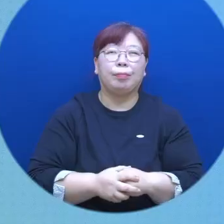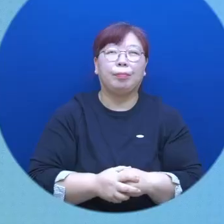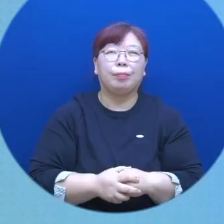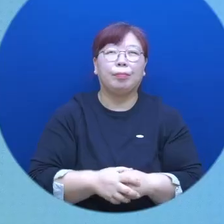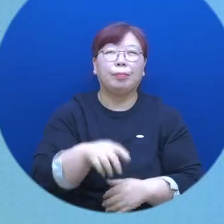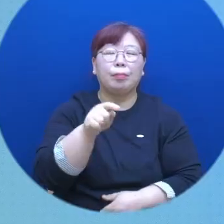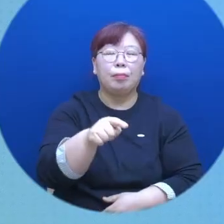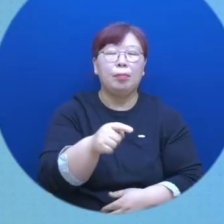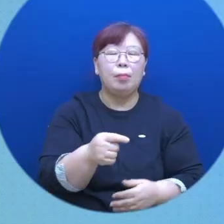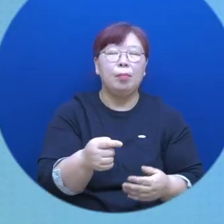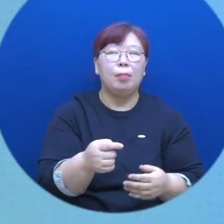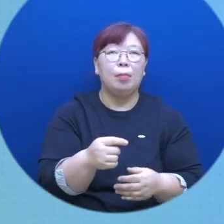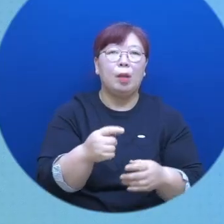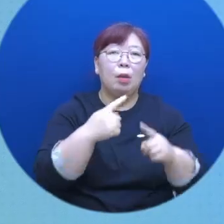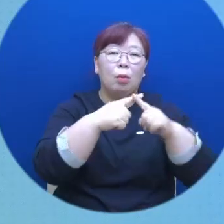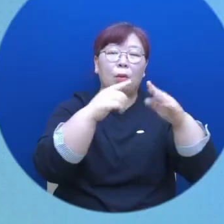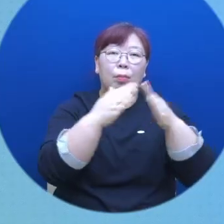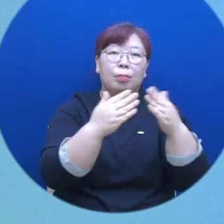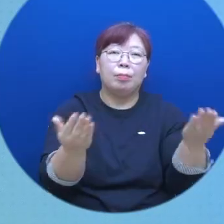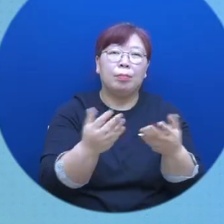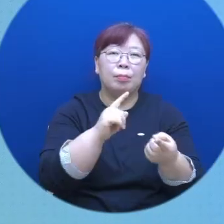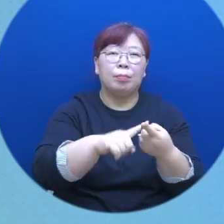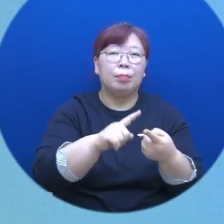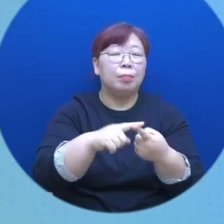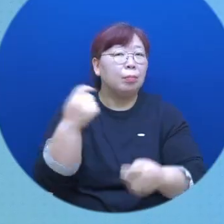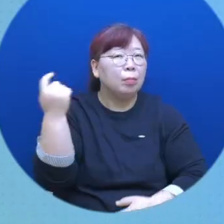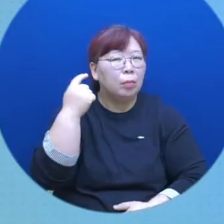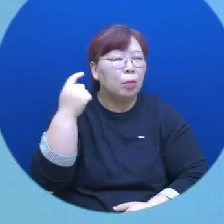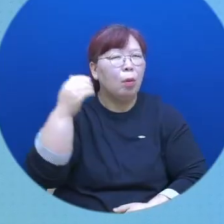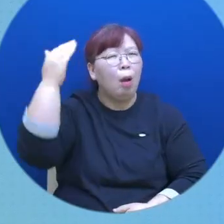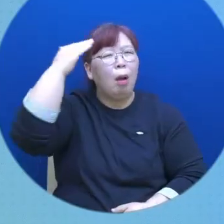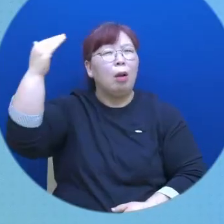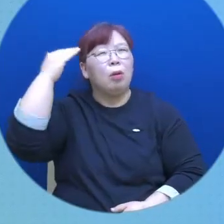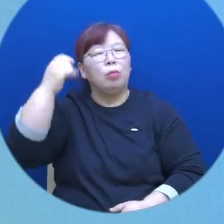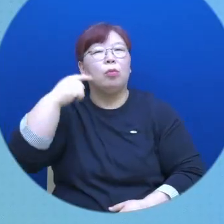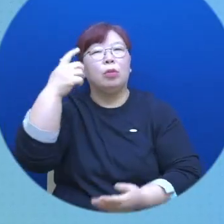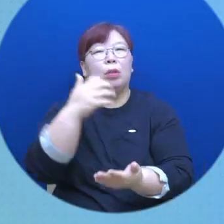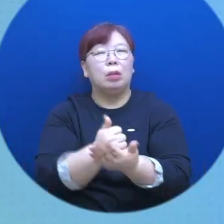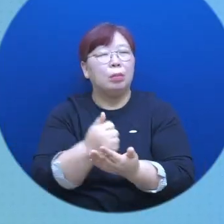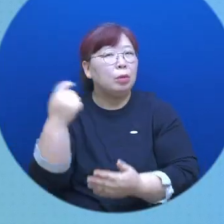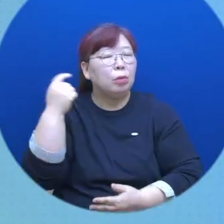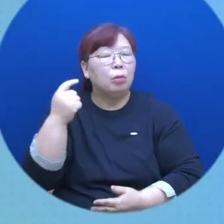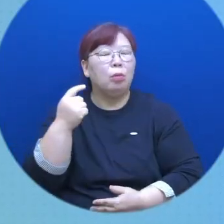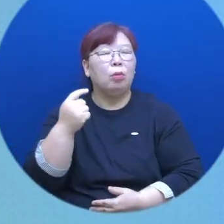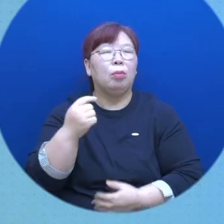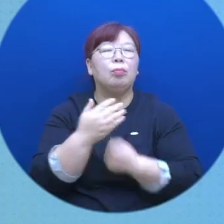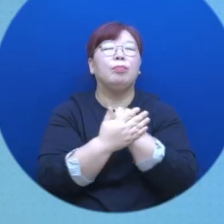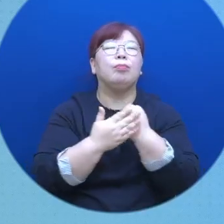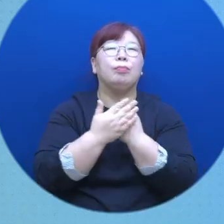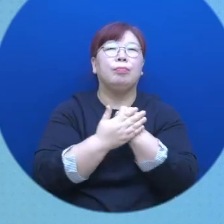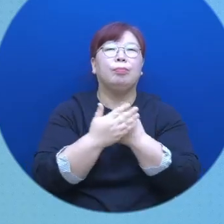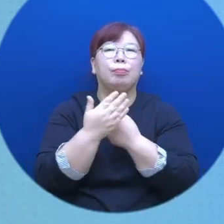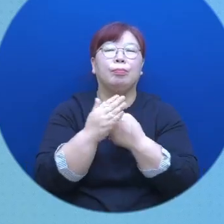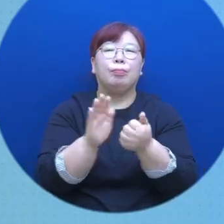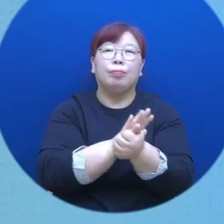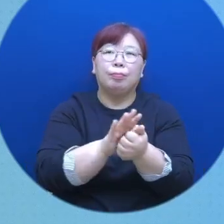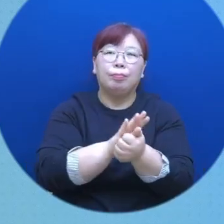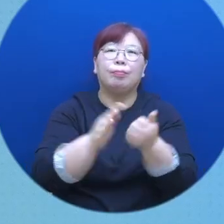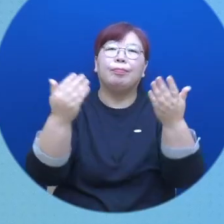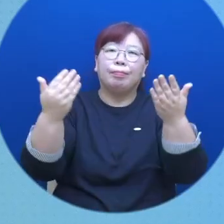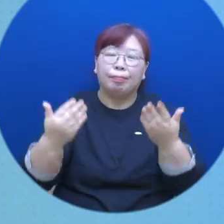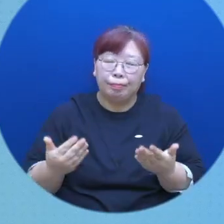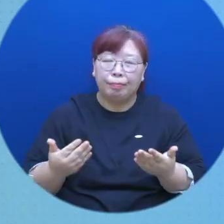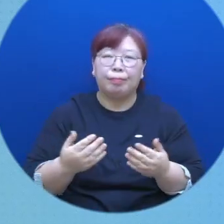사역을 소개받으면서 한국 목사님들이 큰 위로를 받았어요. 그리고 많은 도전을